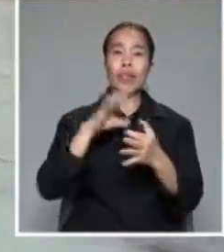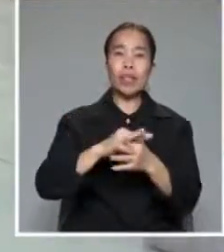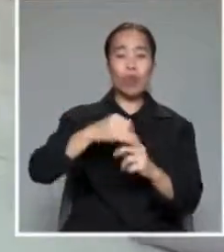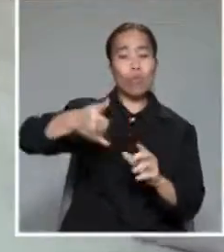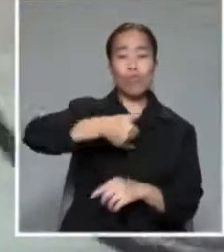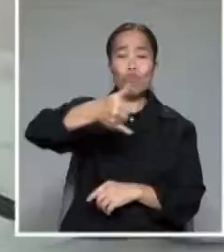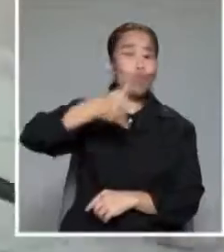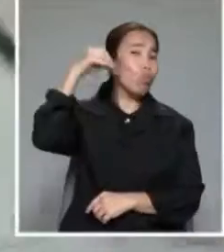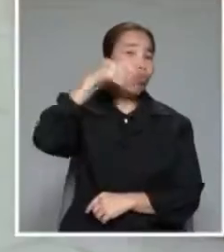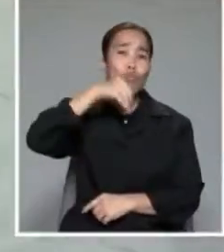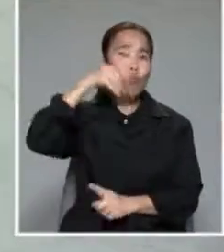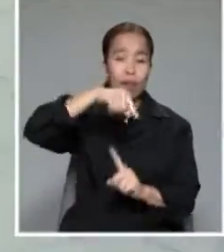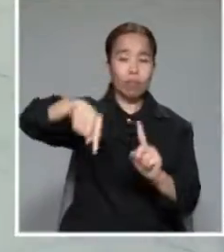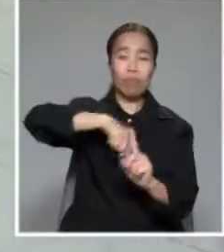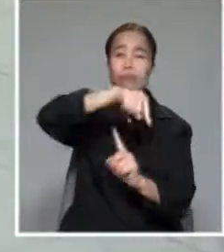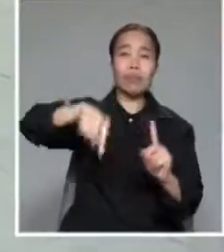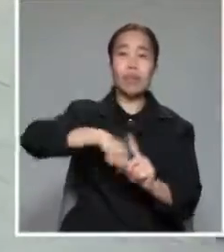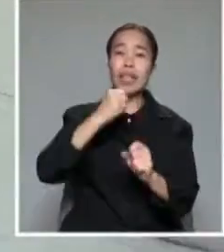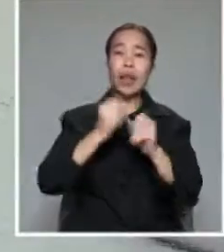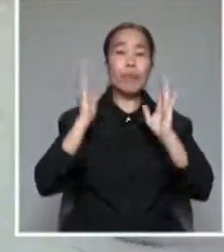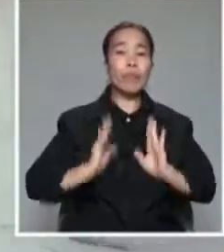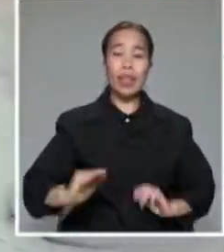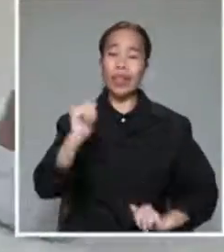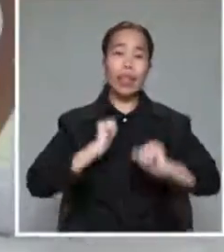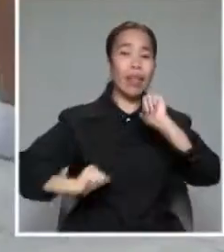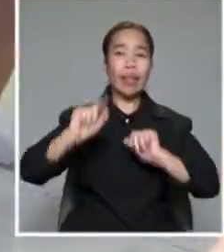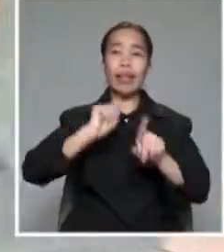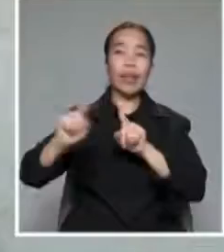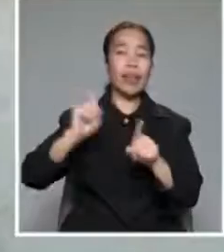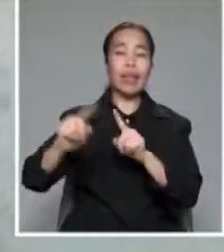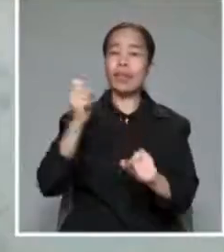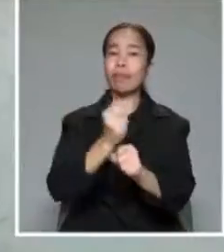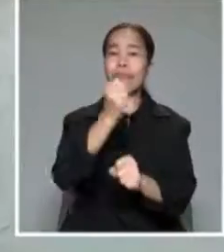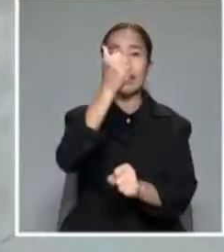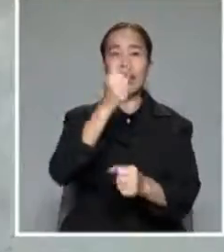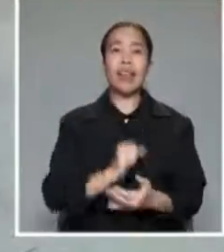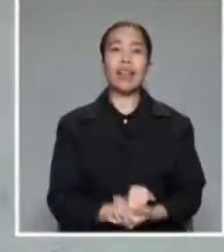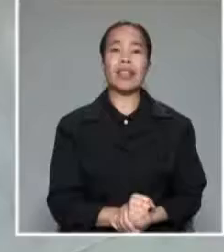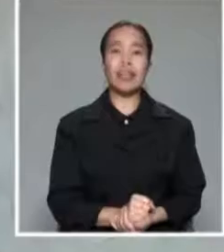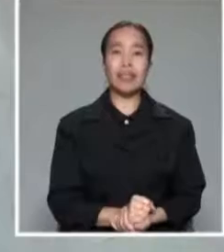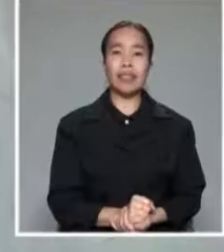จำอยากให้ทำท่าอะไรน้องๆหนูๆก็ทำได้หมด